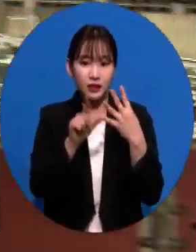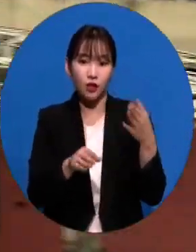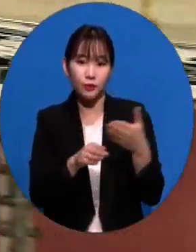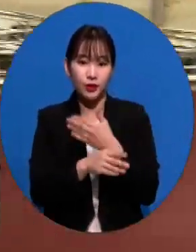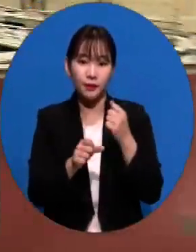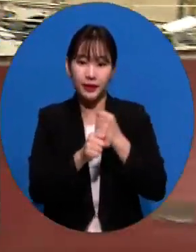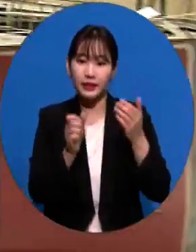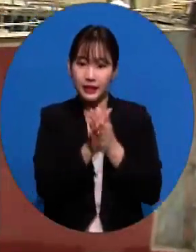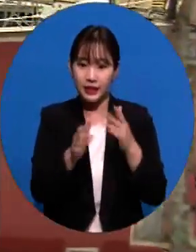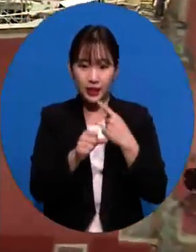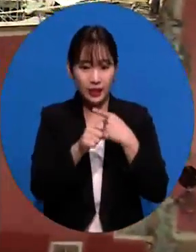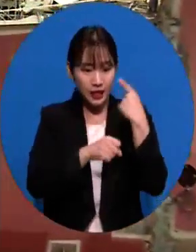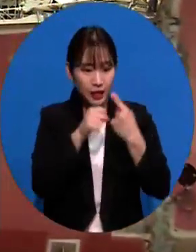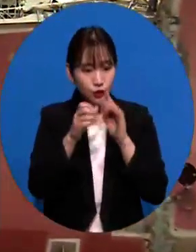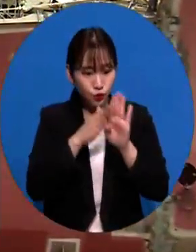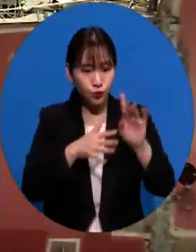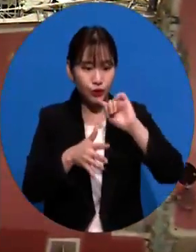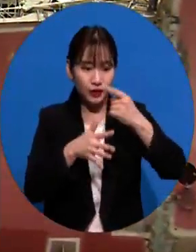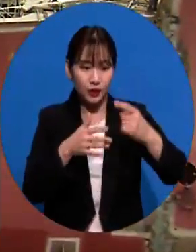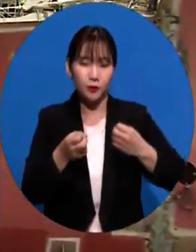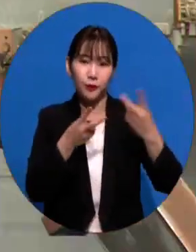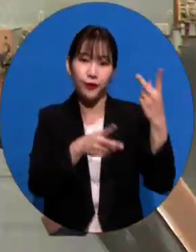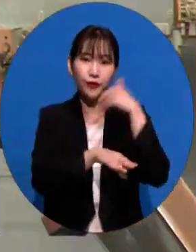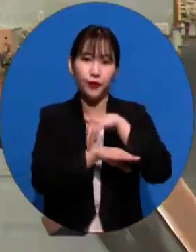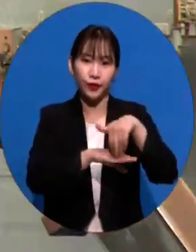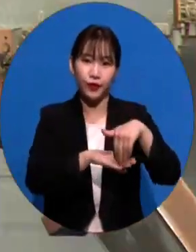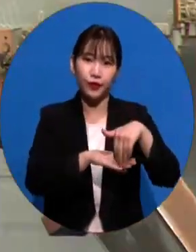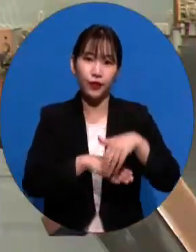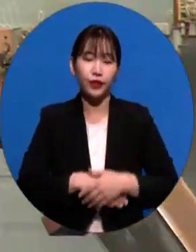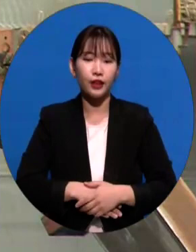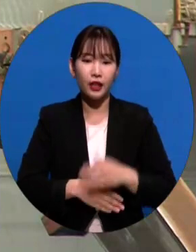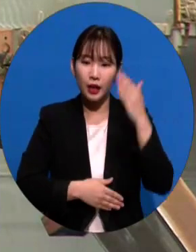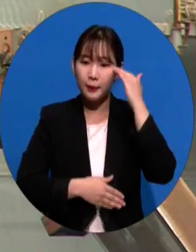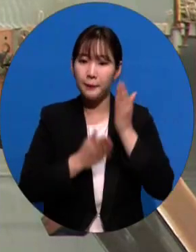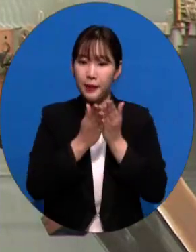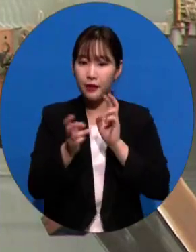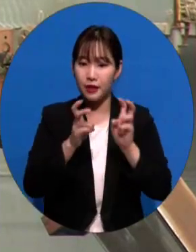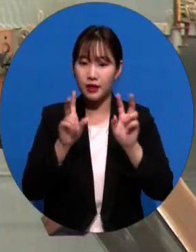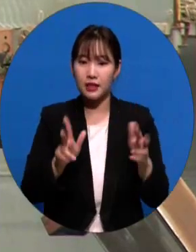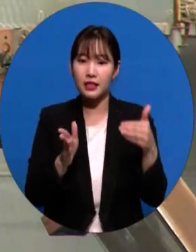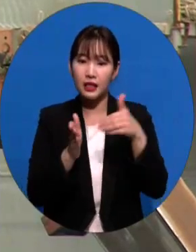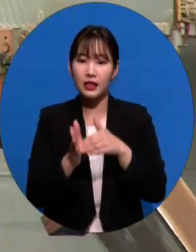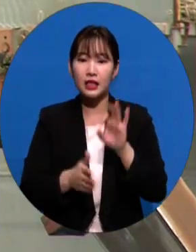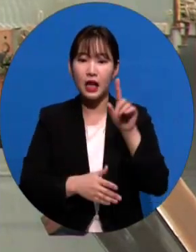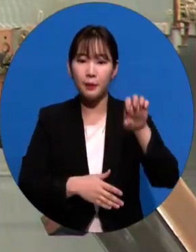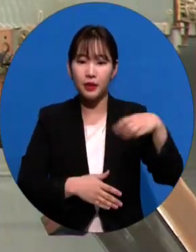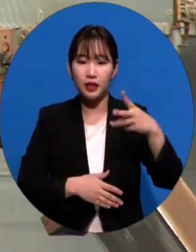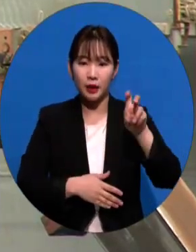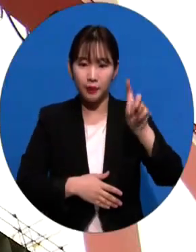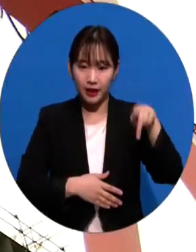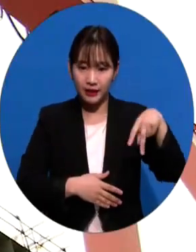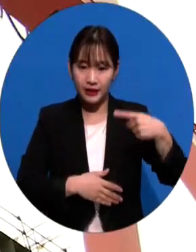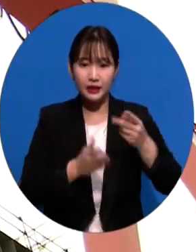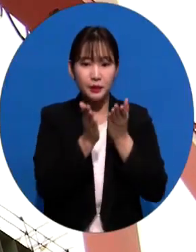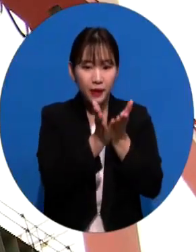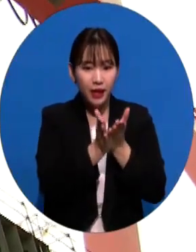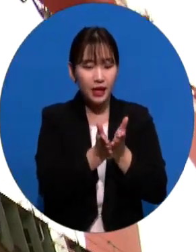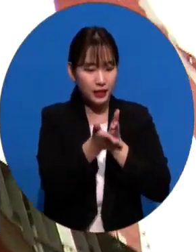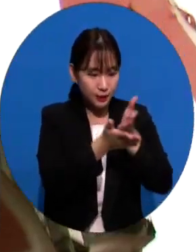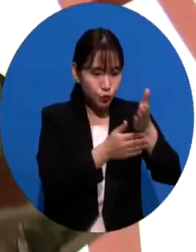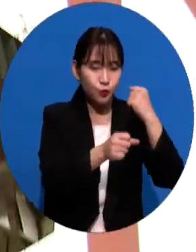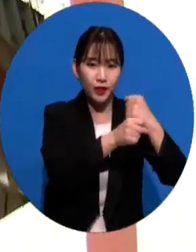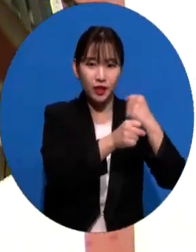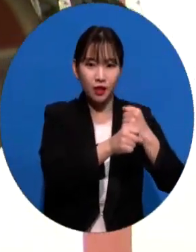나서 1년 뒤에 차례로 인도할 예정입니다. 대한조선은 그동안 아프라막스급 탱커를 주력 선종으로